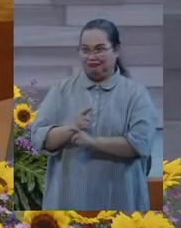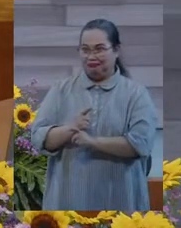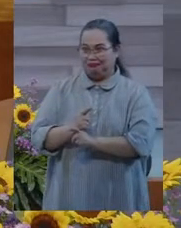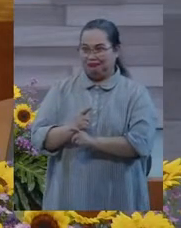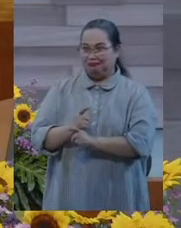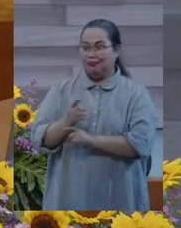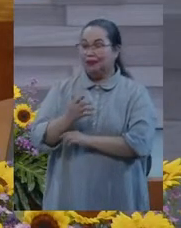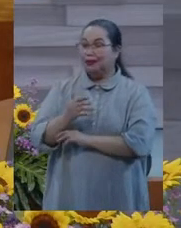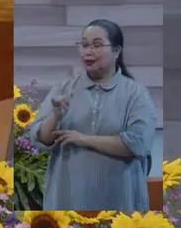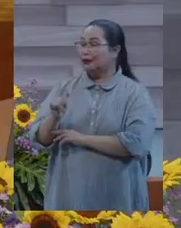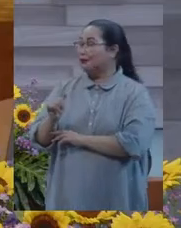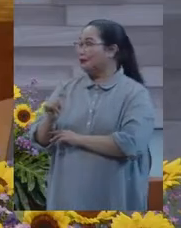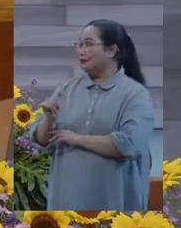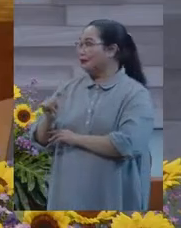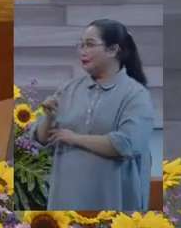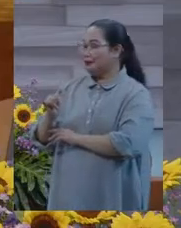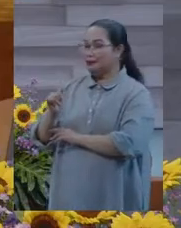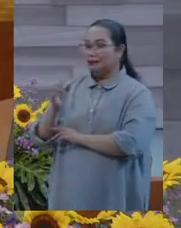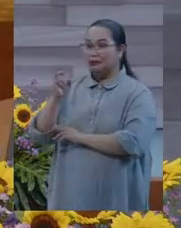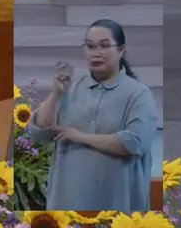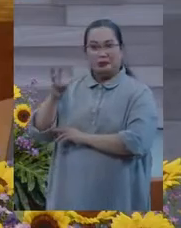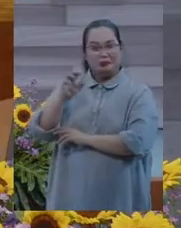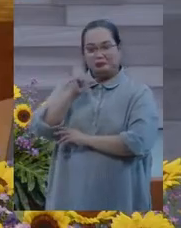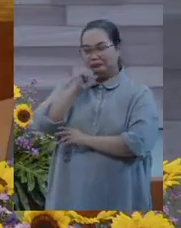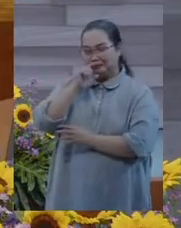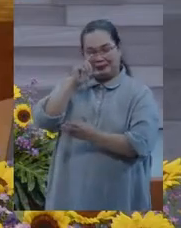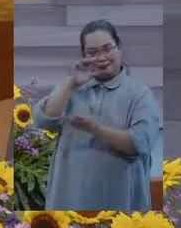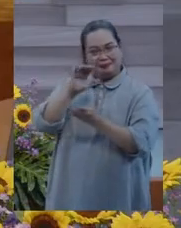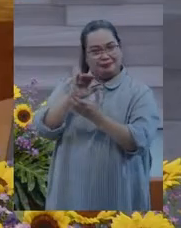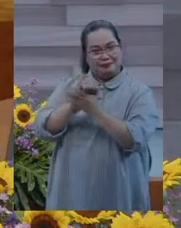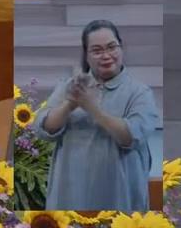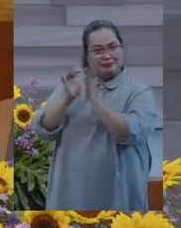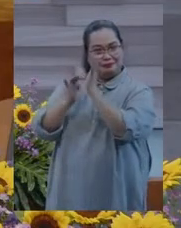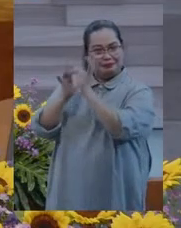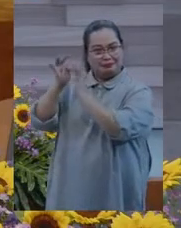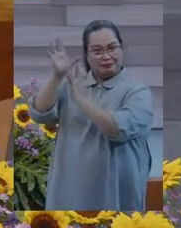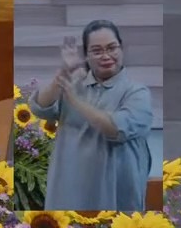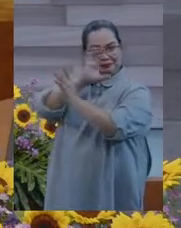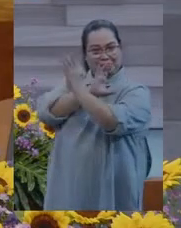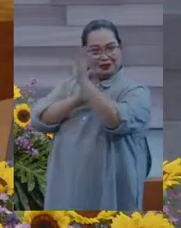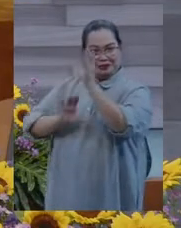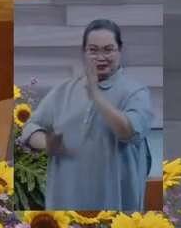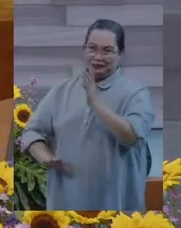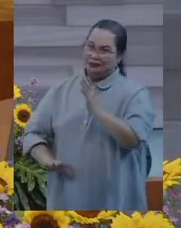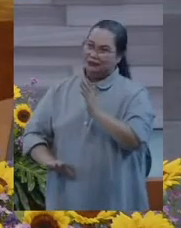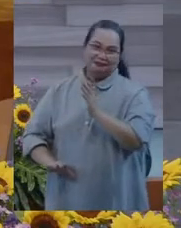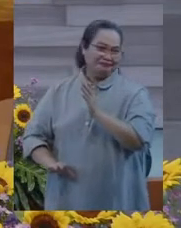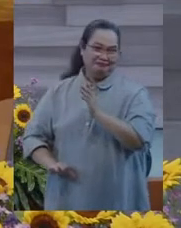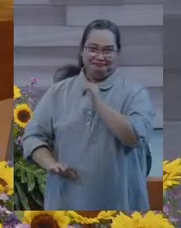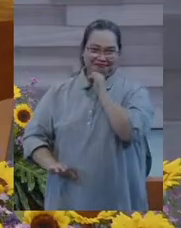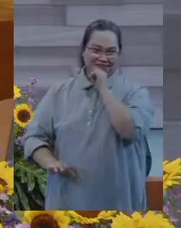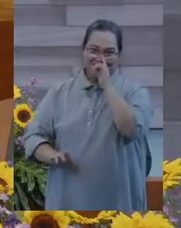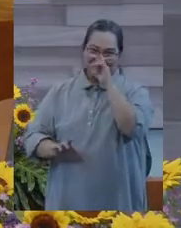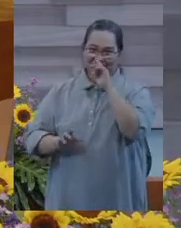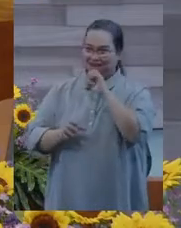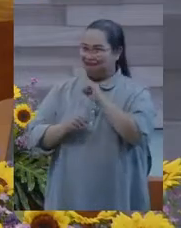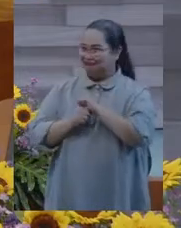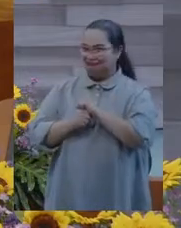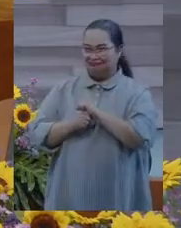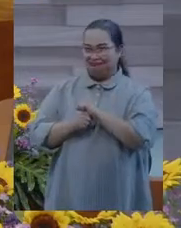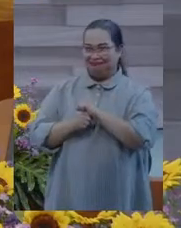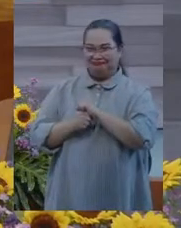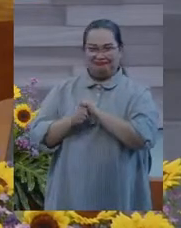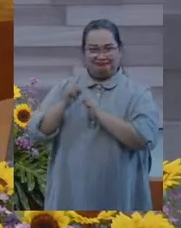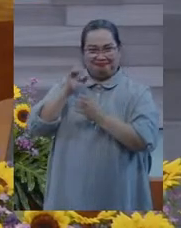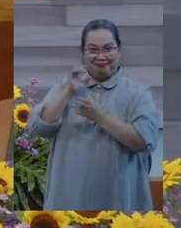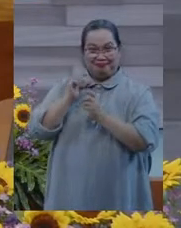At sila ay di naniniwala kay Kristo Jesus. Datapwat sila